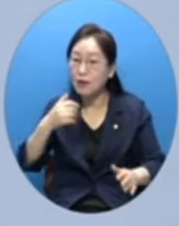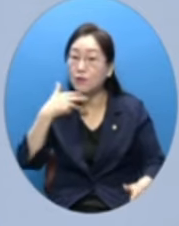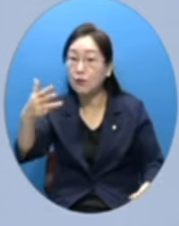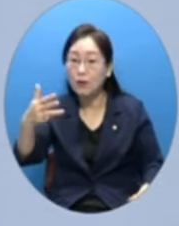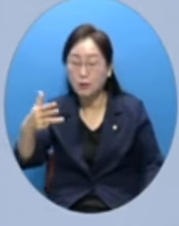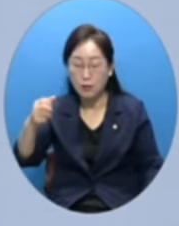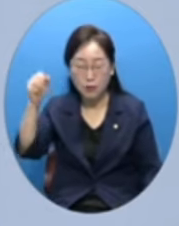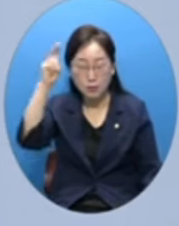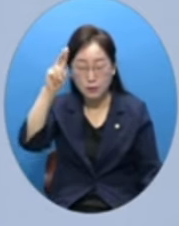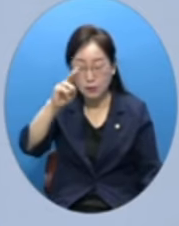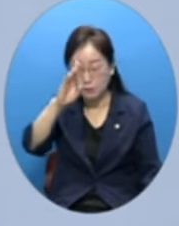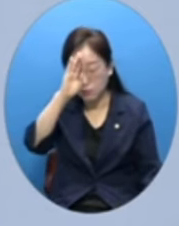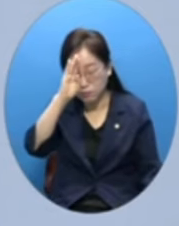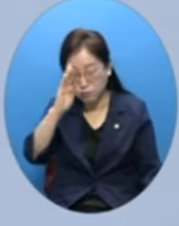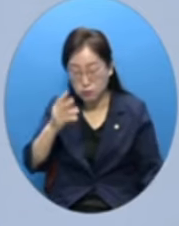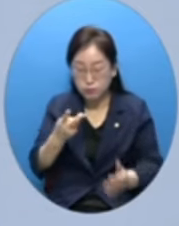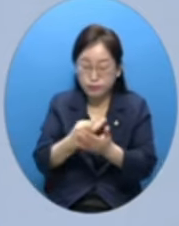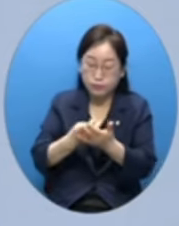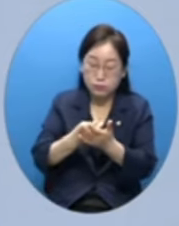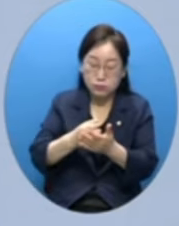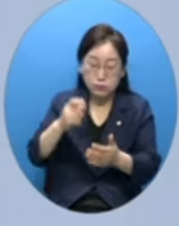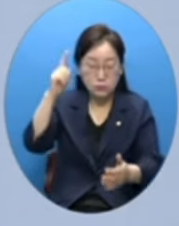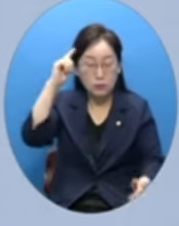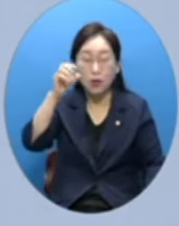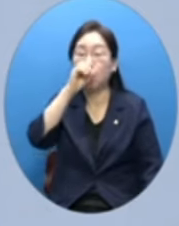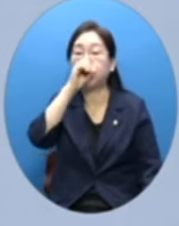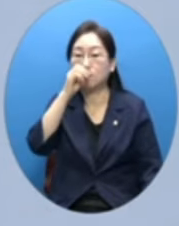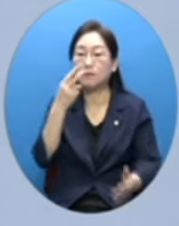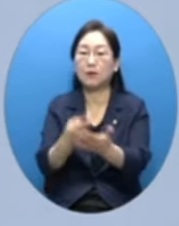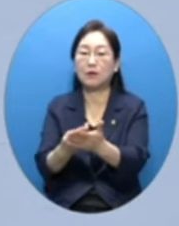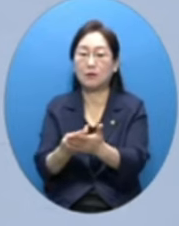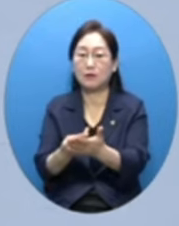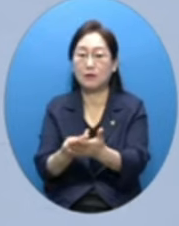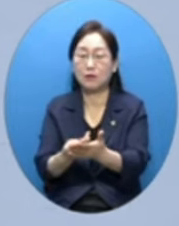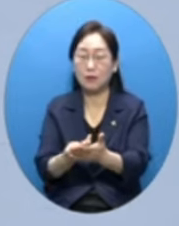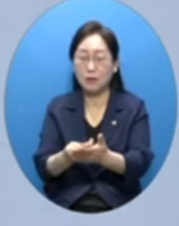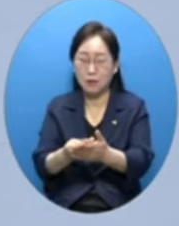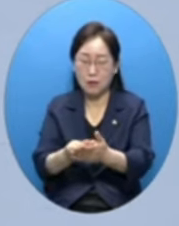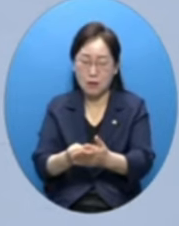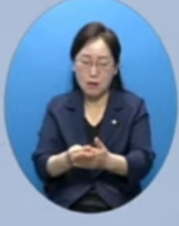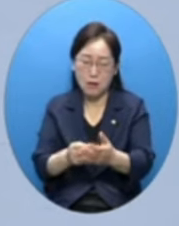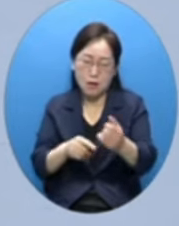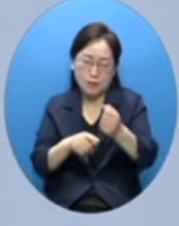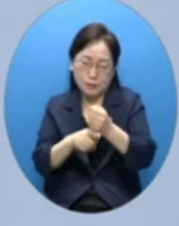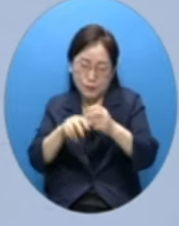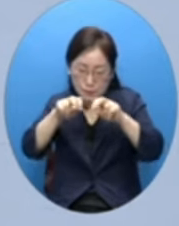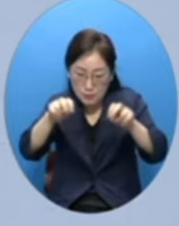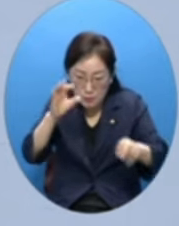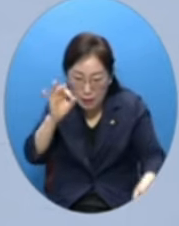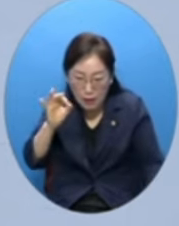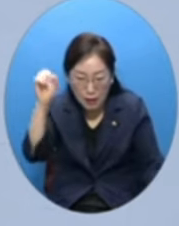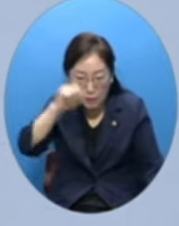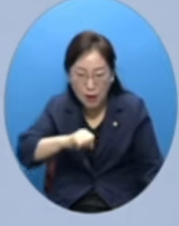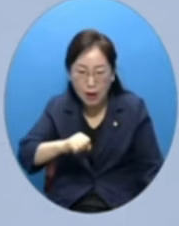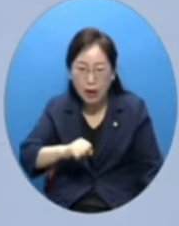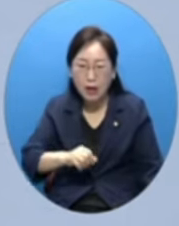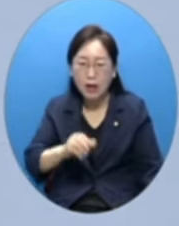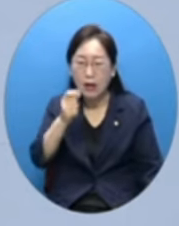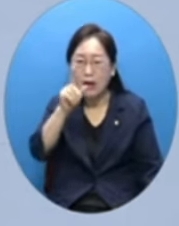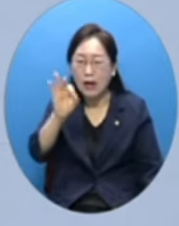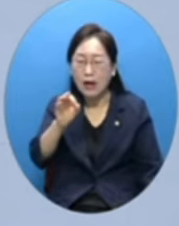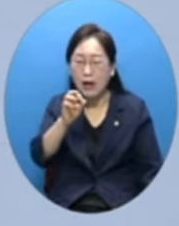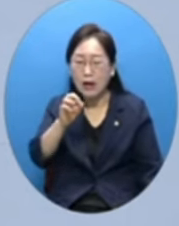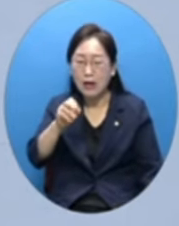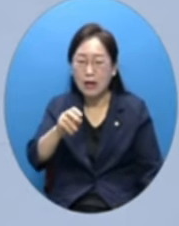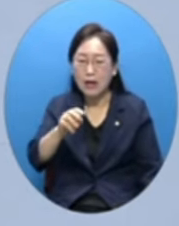알트만 그만 혼 상태에 빠졌습니다 알고 보니 항 nmt 수용성